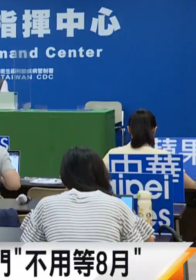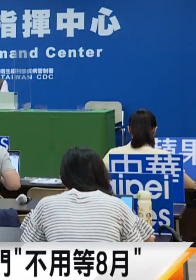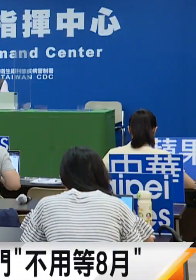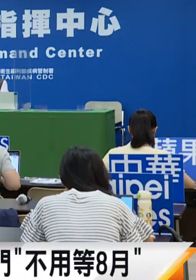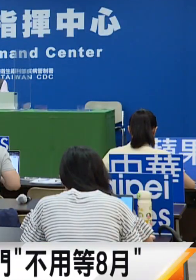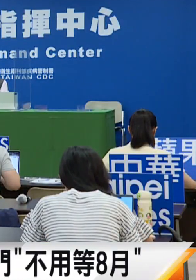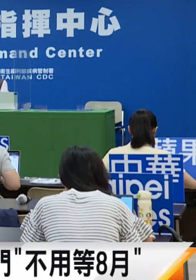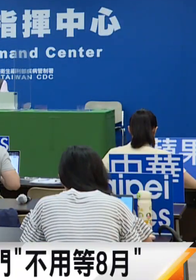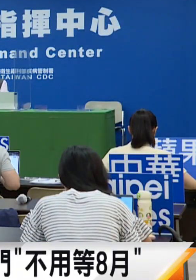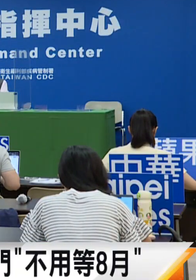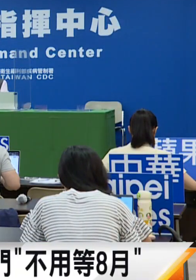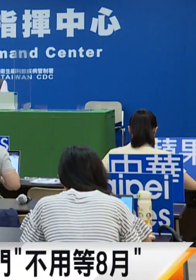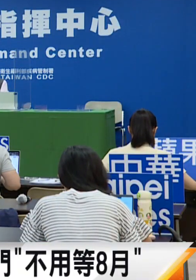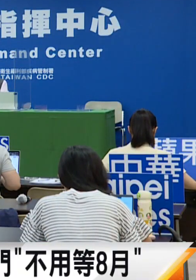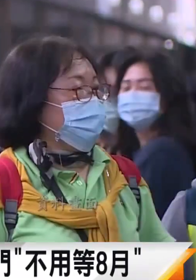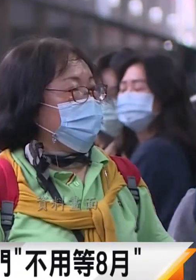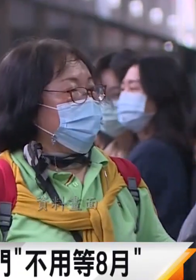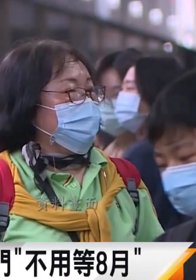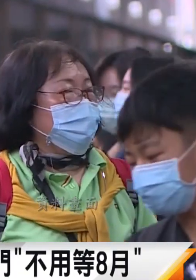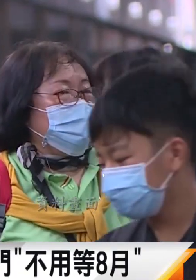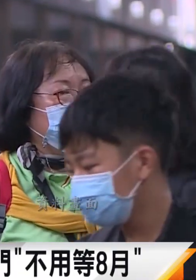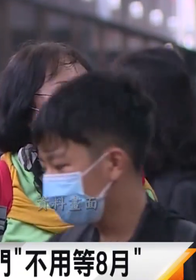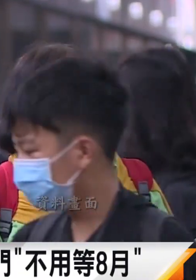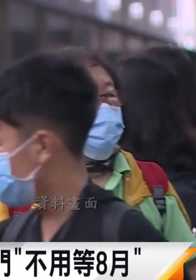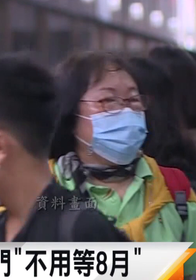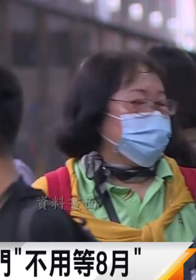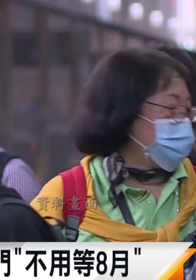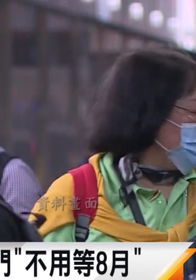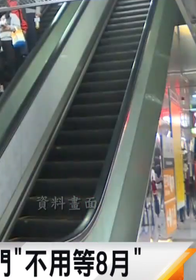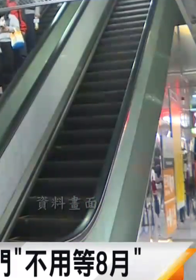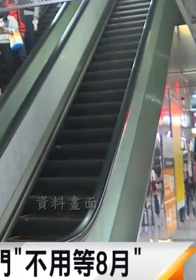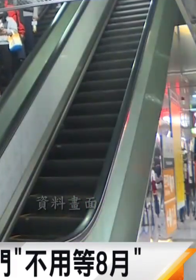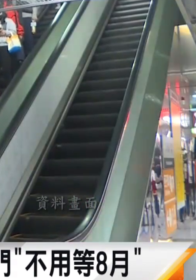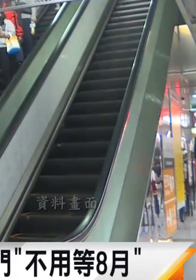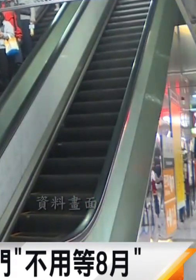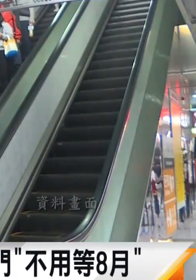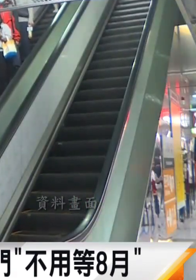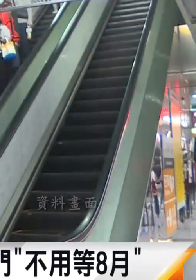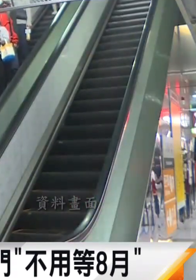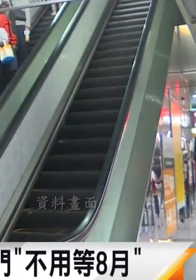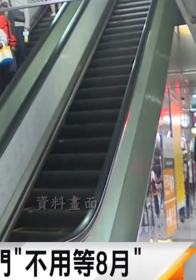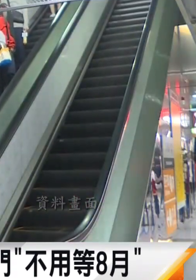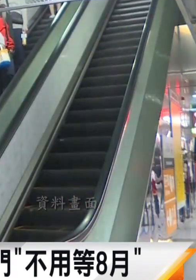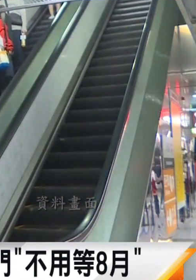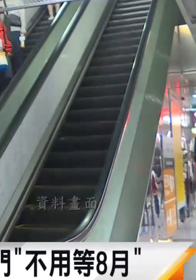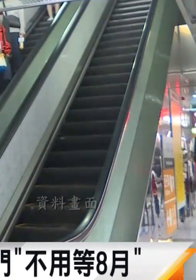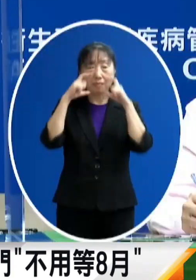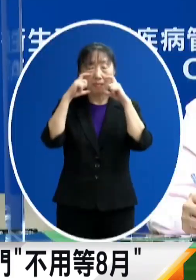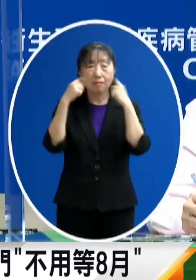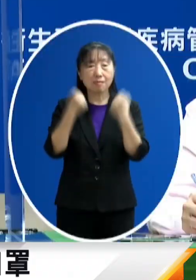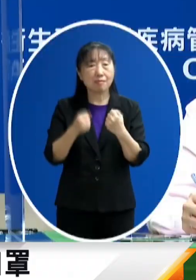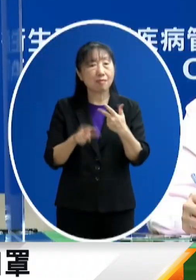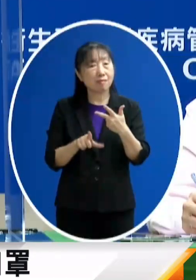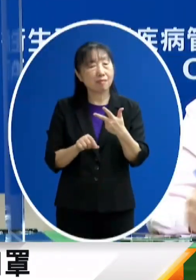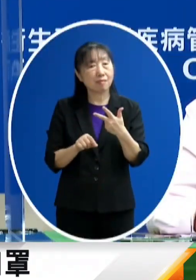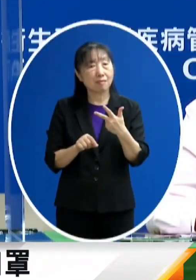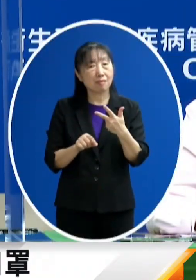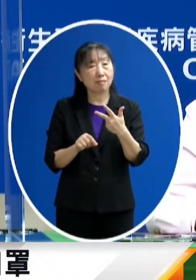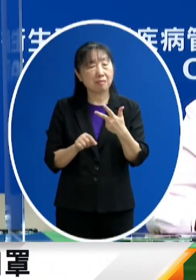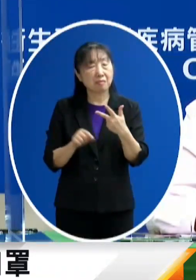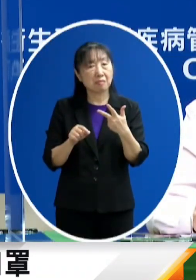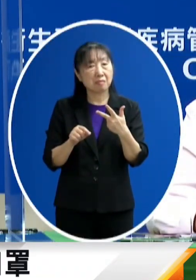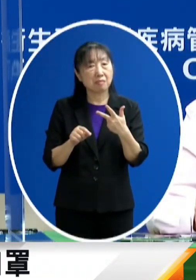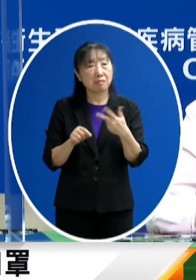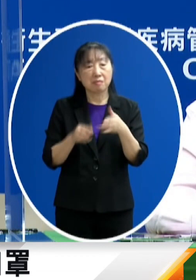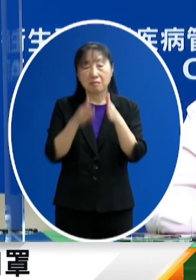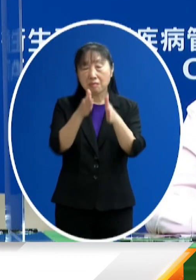虽然六月底跌破千例是不可能的，不过是否有机会可以脱口罩放放风？ 七月我们大概暂时不会对